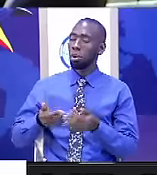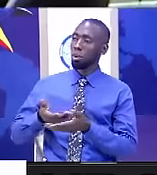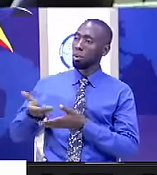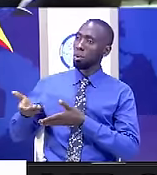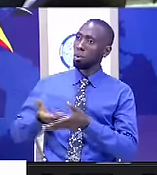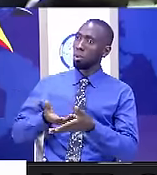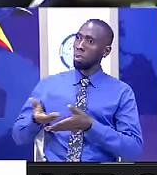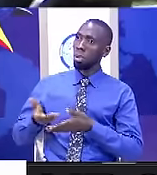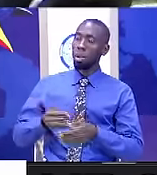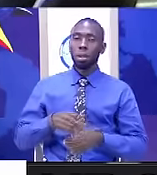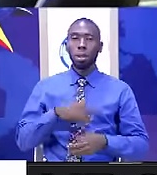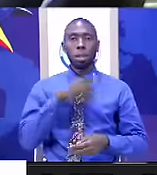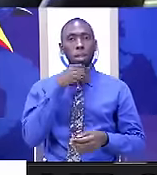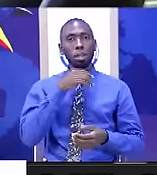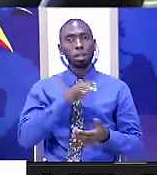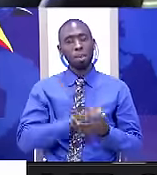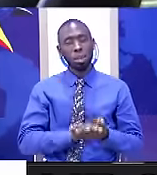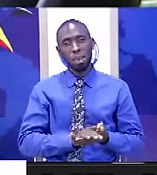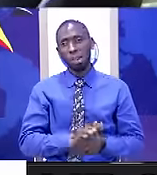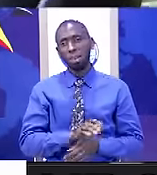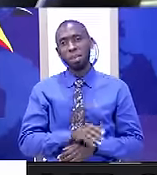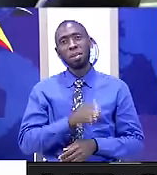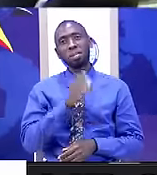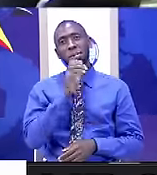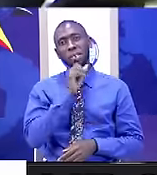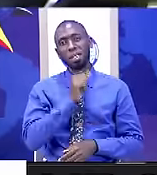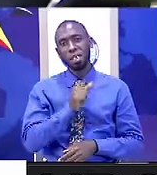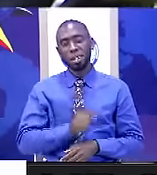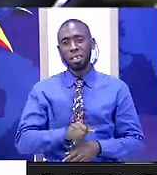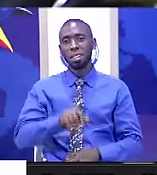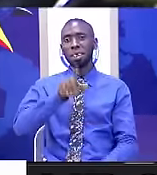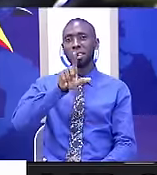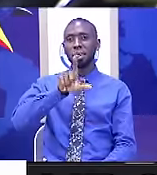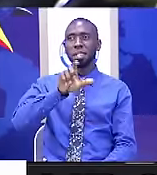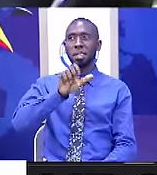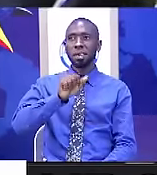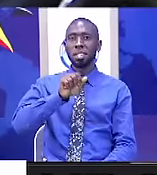w'omugenzi Muzei Lamek Ogwal.